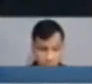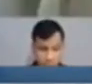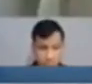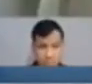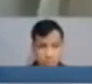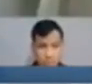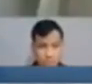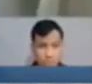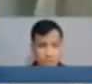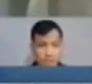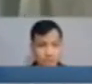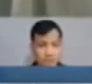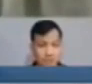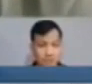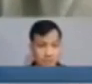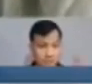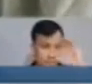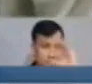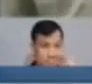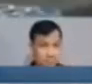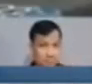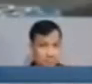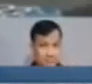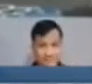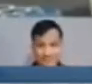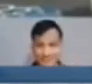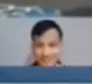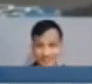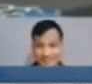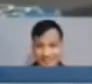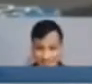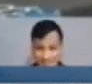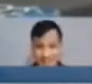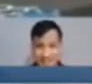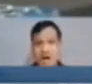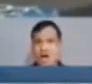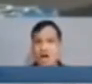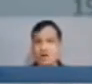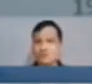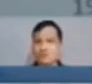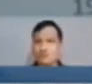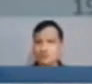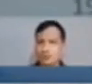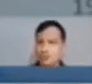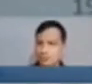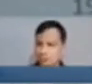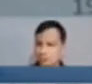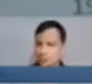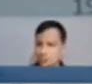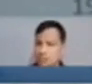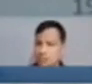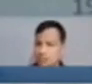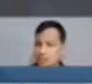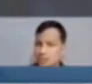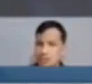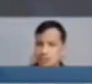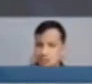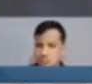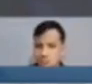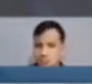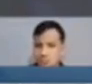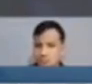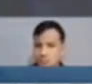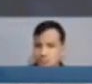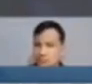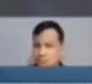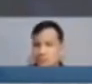ng pangangailangan ng ating bansa, lalong-lalo na po for contact tracer, we are expecting, according to Mayor Magalong,